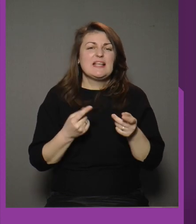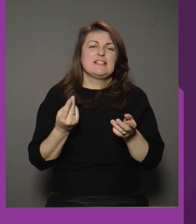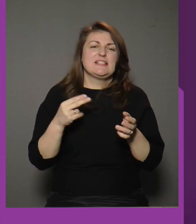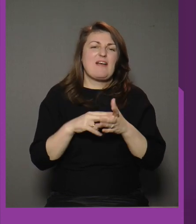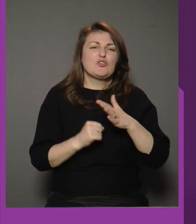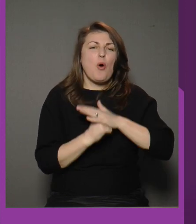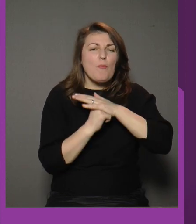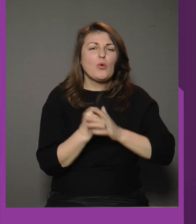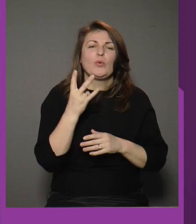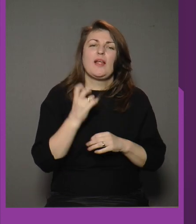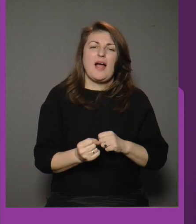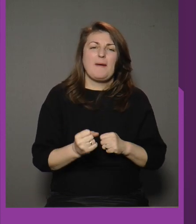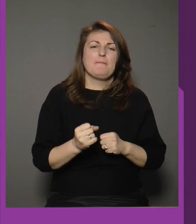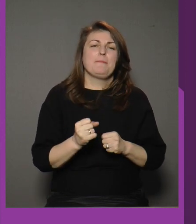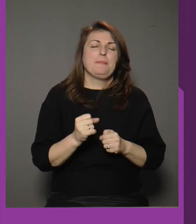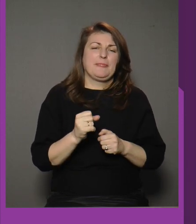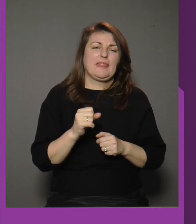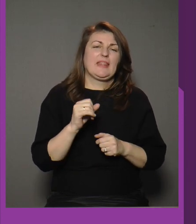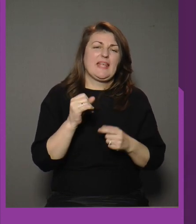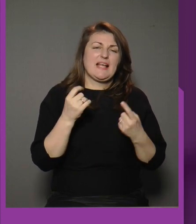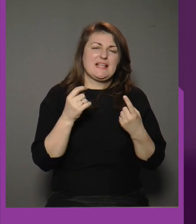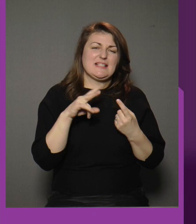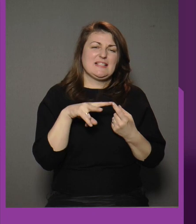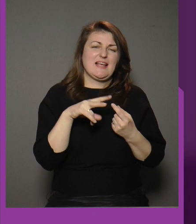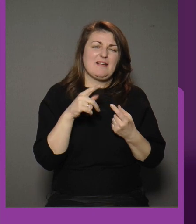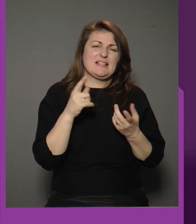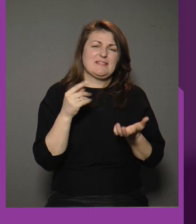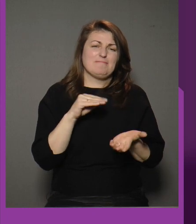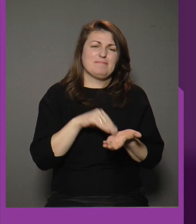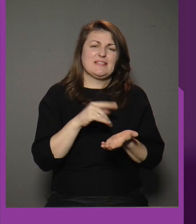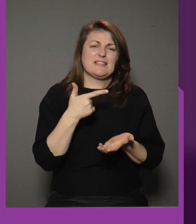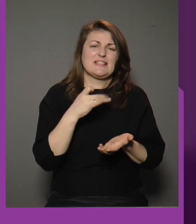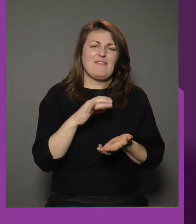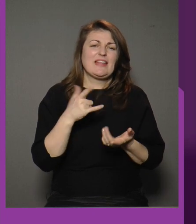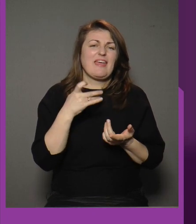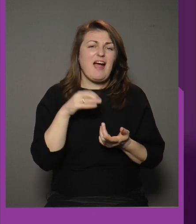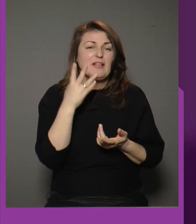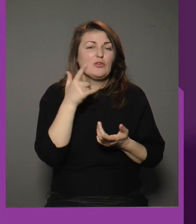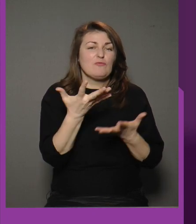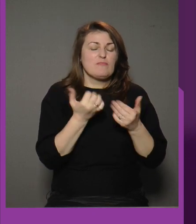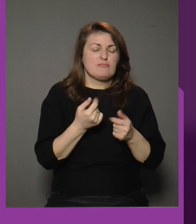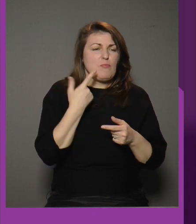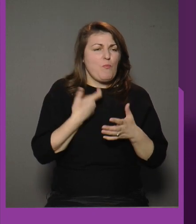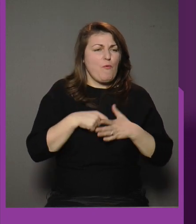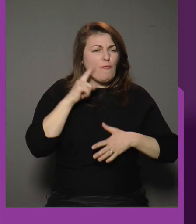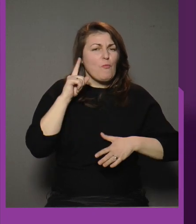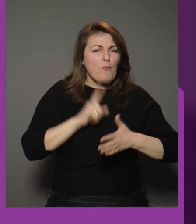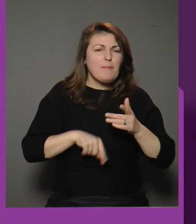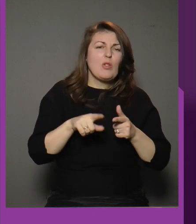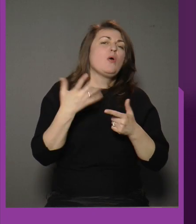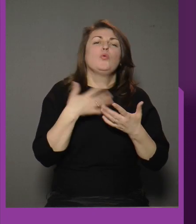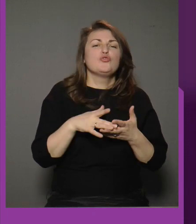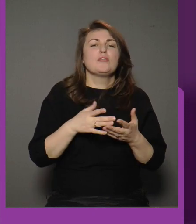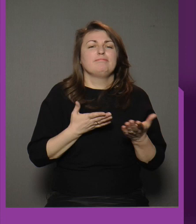на слалом гігант. В слалом гіганті, коли ти вже набираєш певну впевненість, коли ти вже їдеш